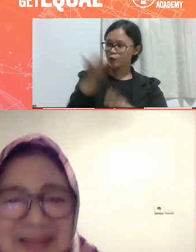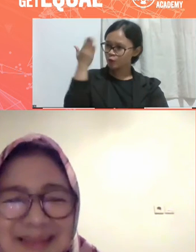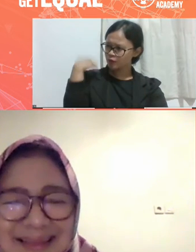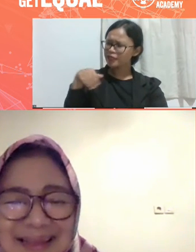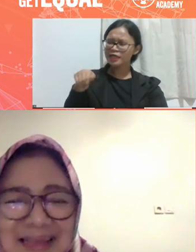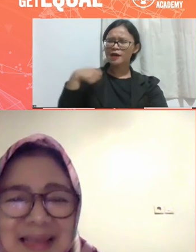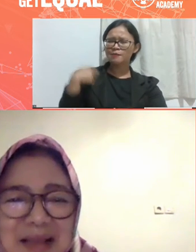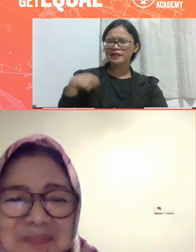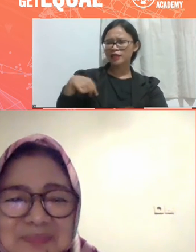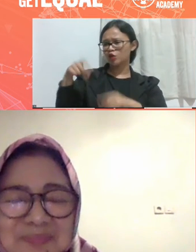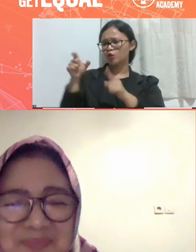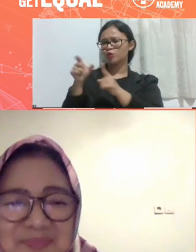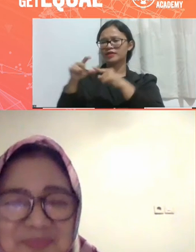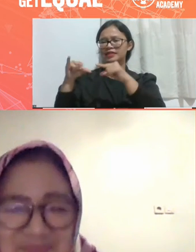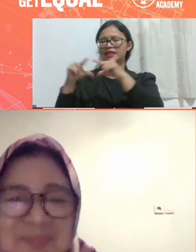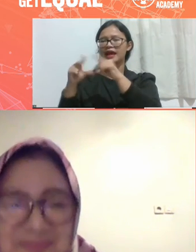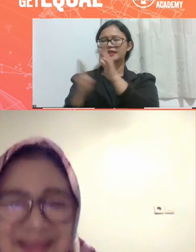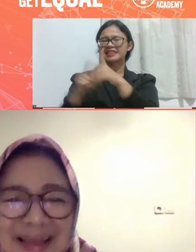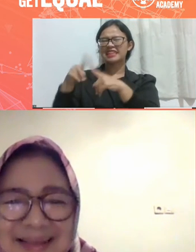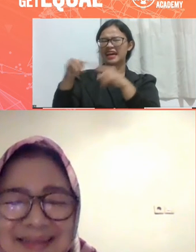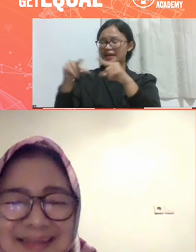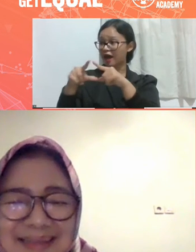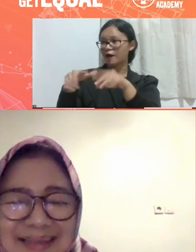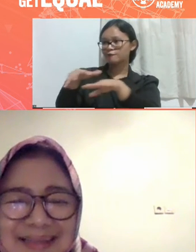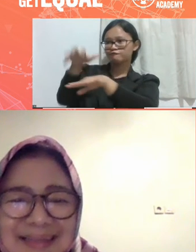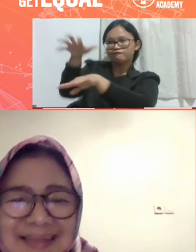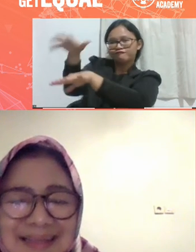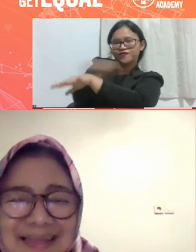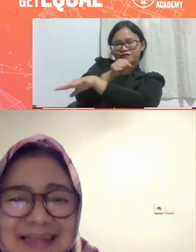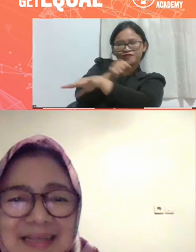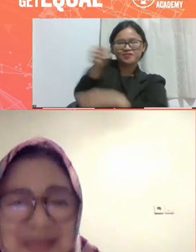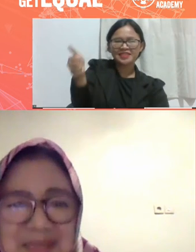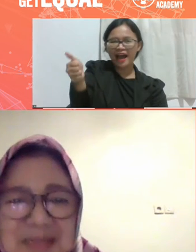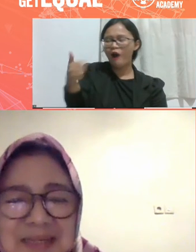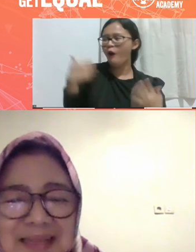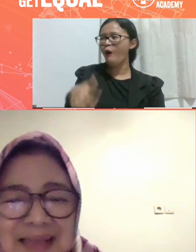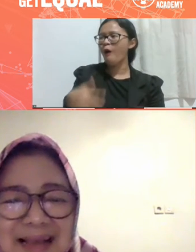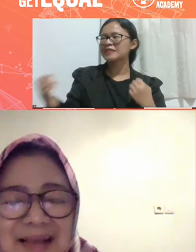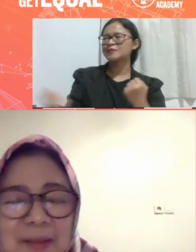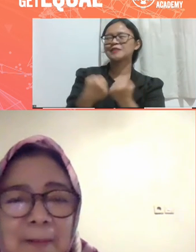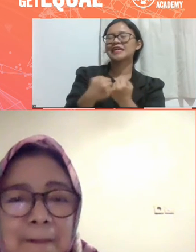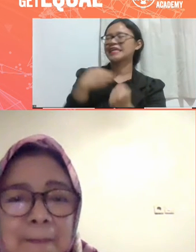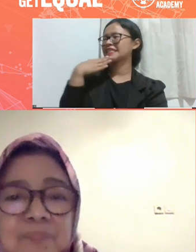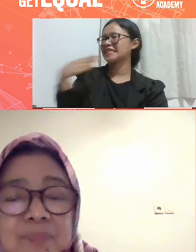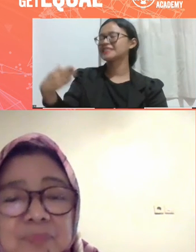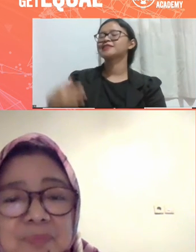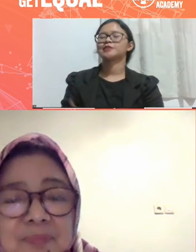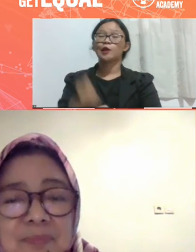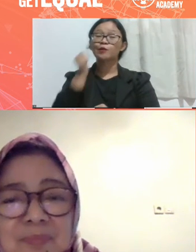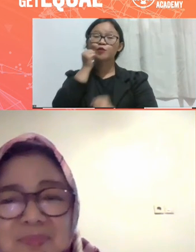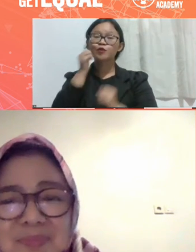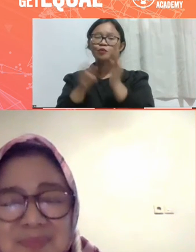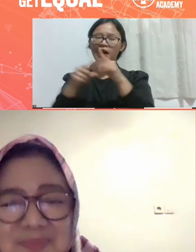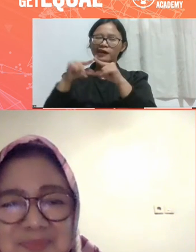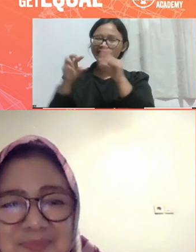selaku Menteri Kominfo tahun lalu ya, Ibu. Ya. Terima kasih luar biasa dukungannya sampai dengan hari ini. Ibu Mariam, tadi